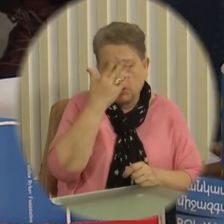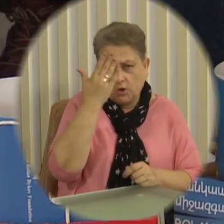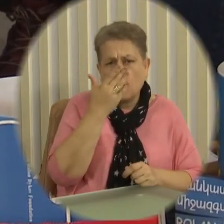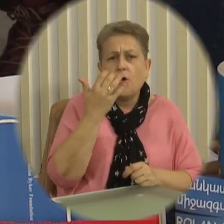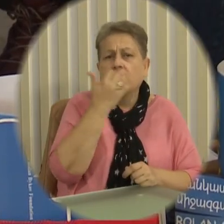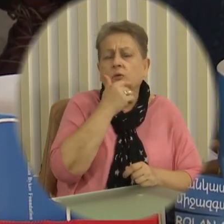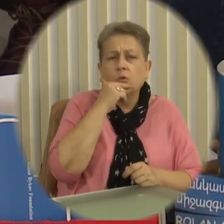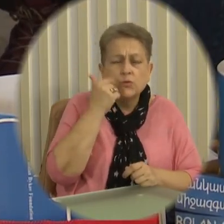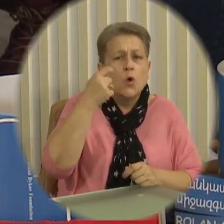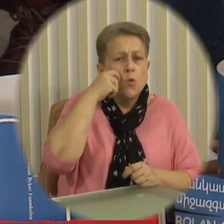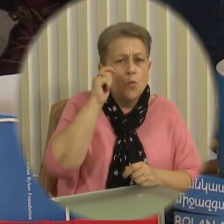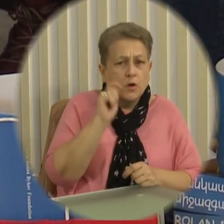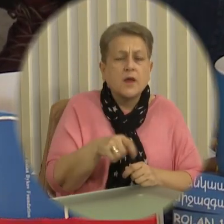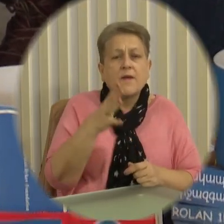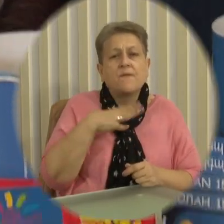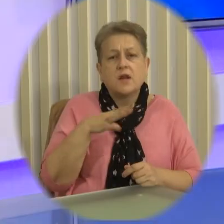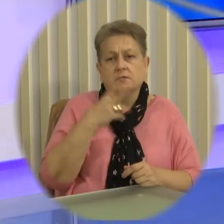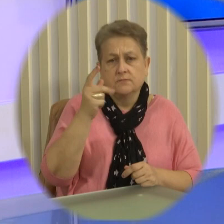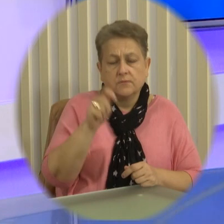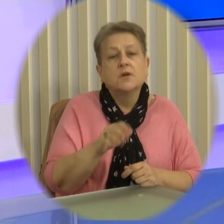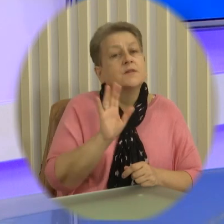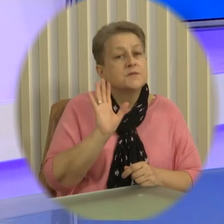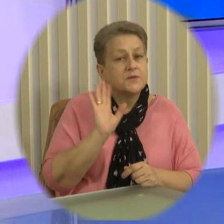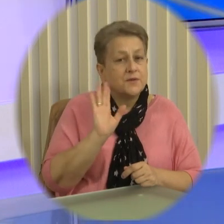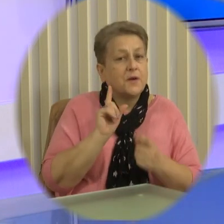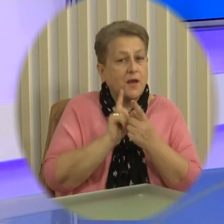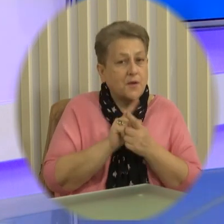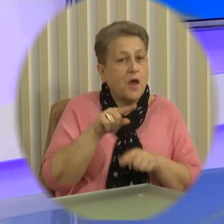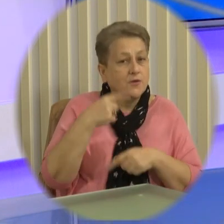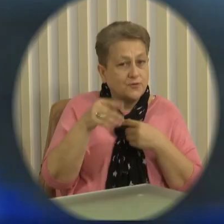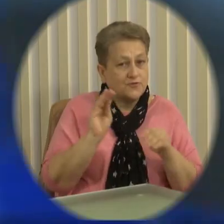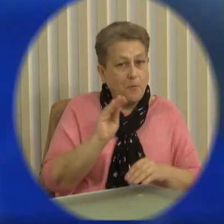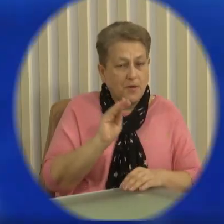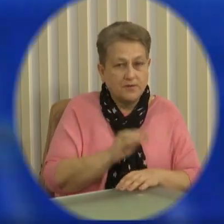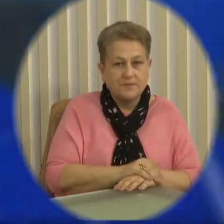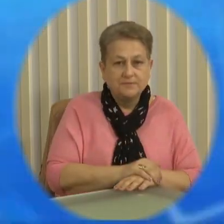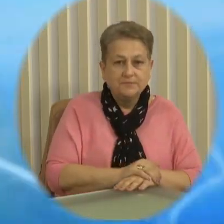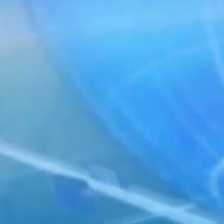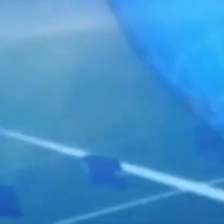ԱՊՀ երկրներից, Ուկրաինայից ու Վրաստանից։ Ցտեսություն, կհանդիպենք հաջորդ շաբաթ։